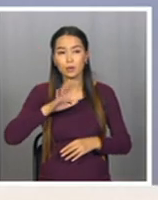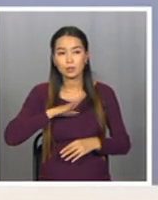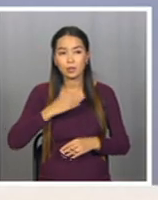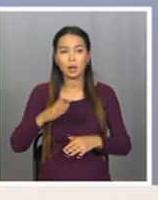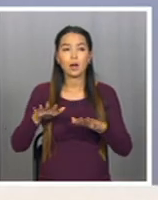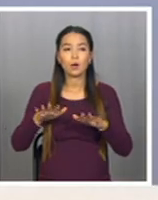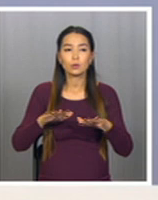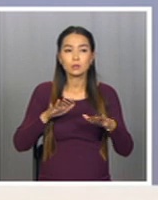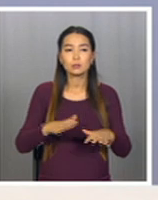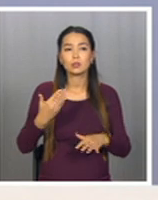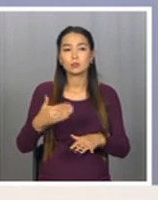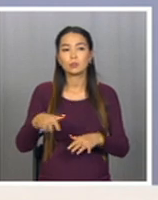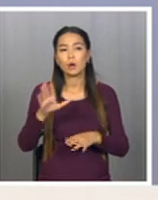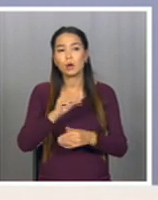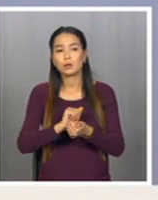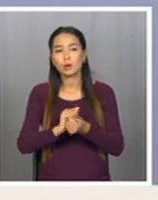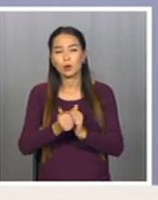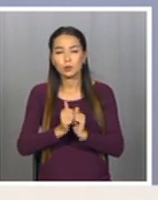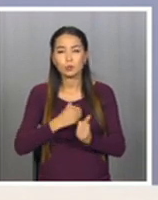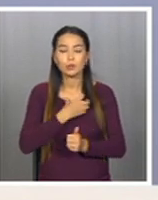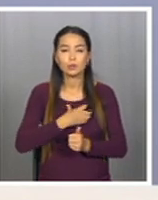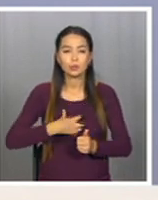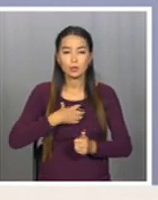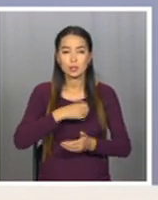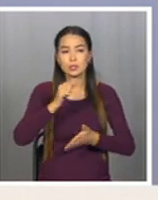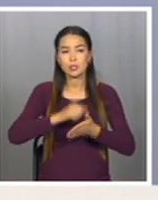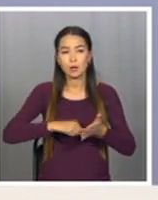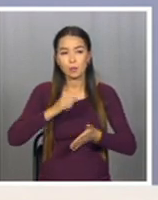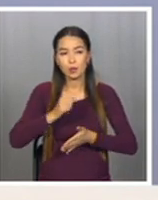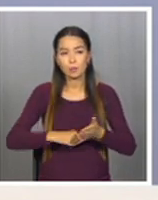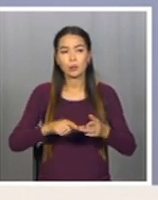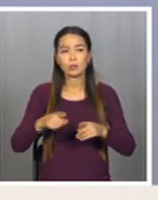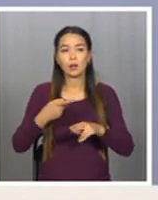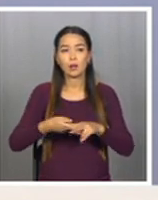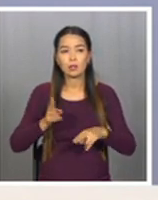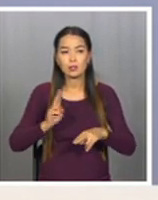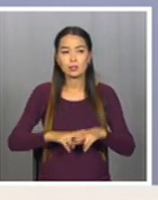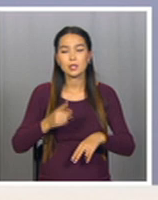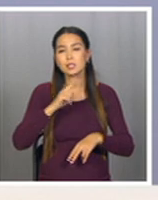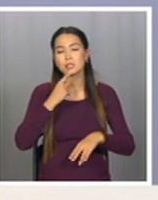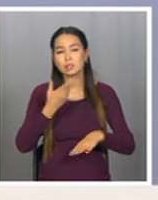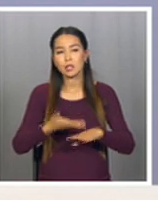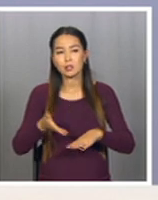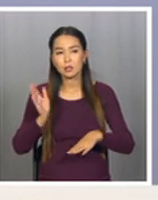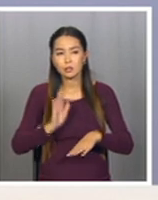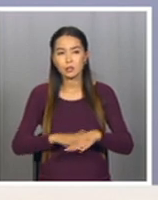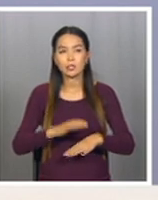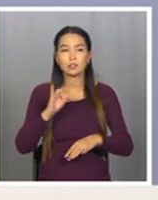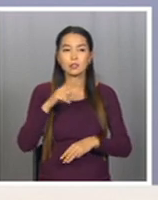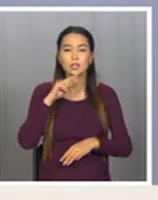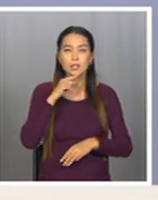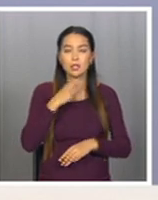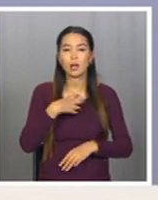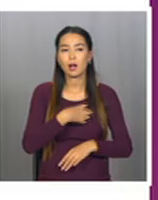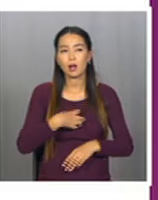отырықшылыққа ауысудың негізгі себептері ол сол кездегі қиын жағдайдан және экономикалық